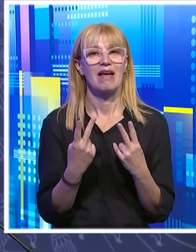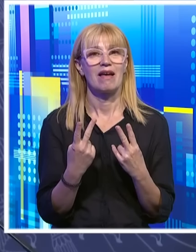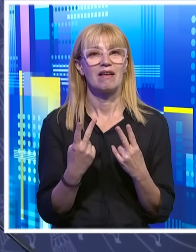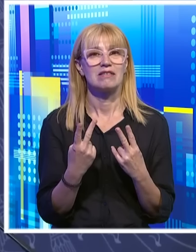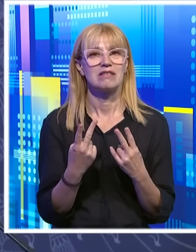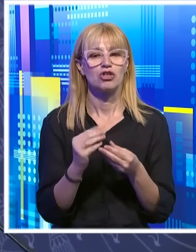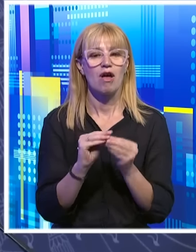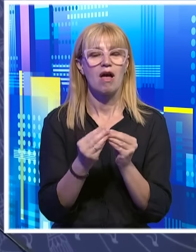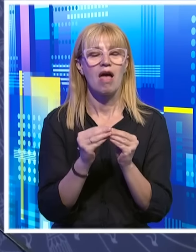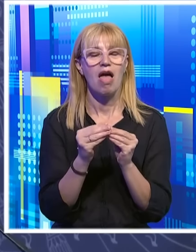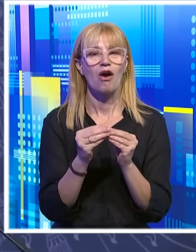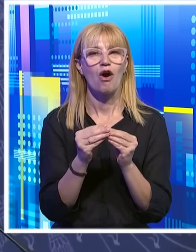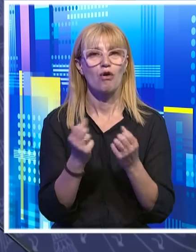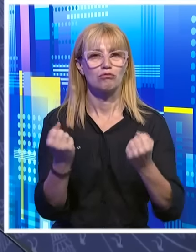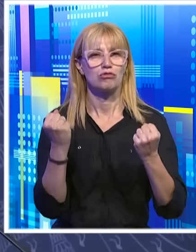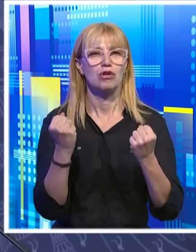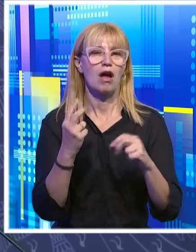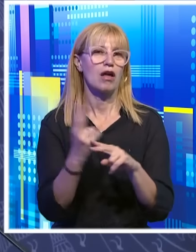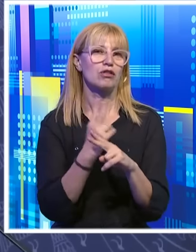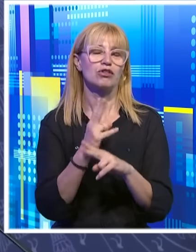ekonomska sila Evrope.